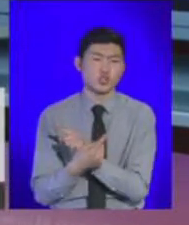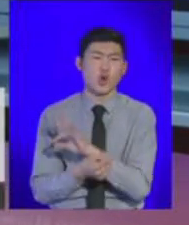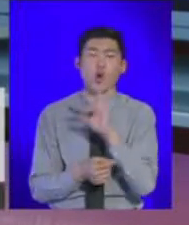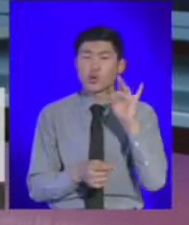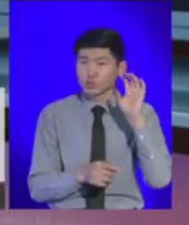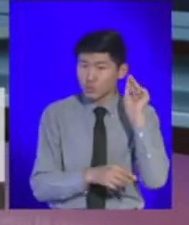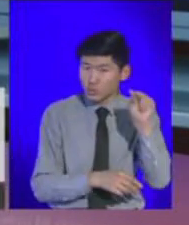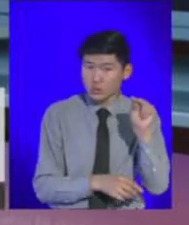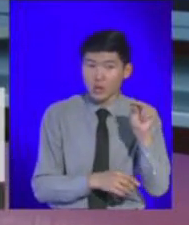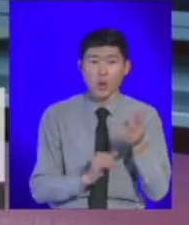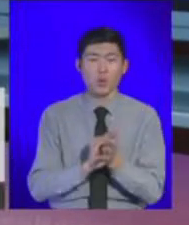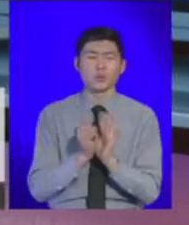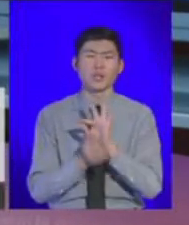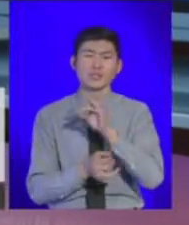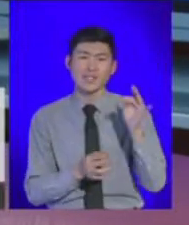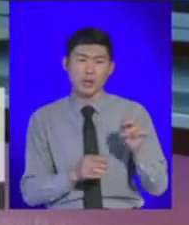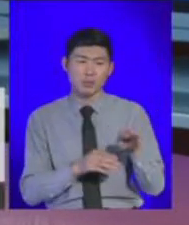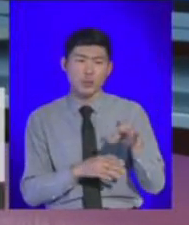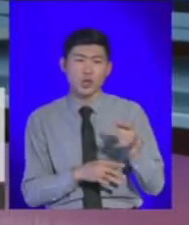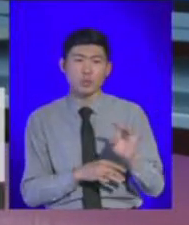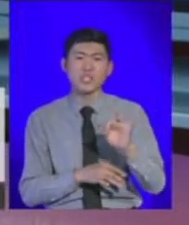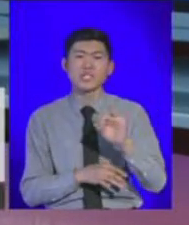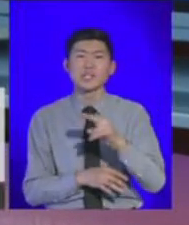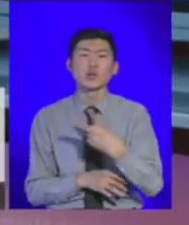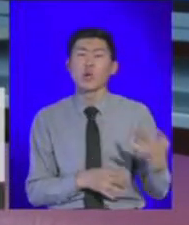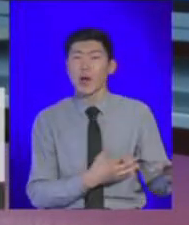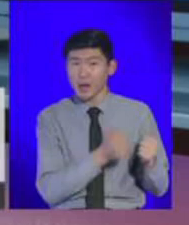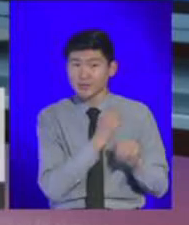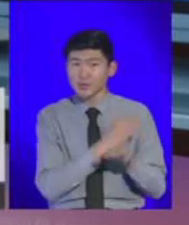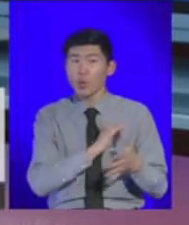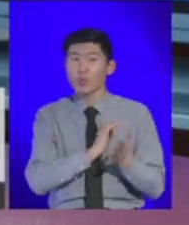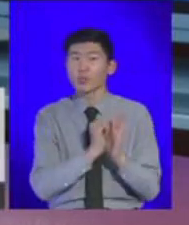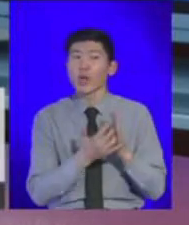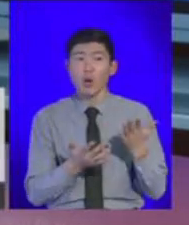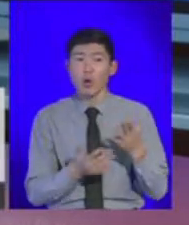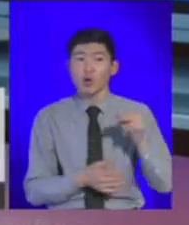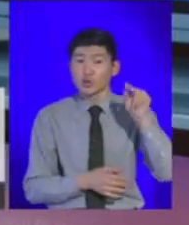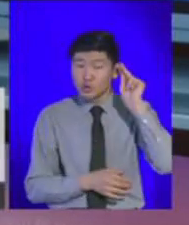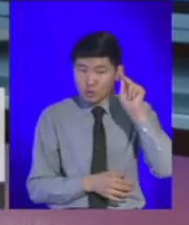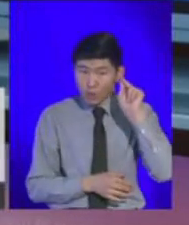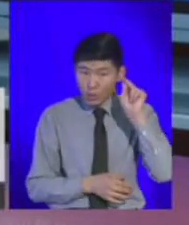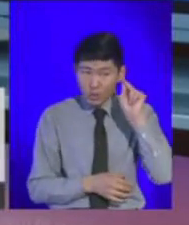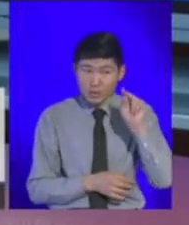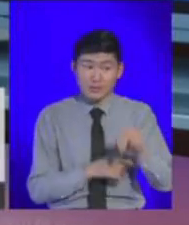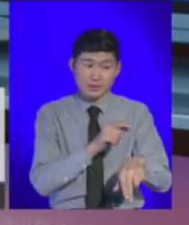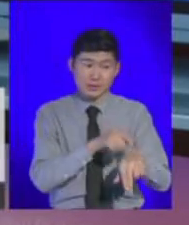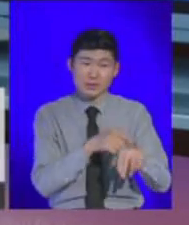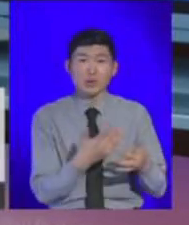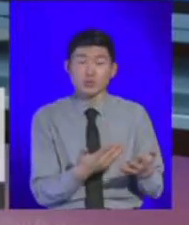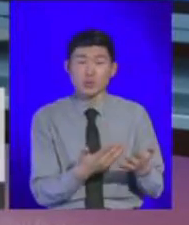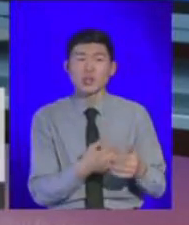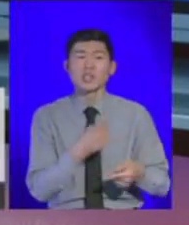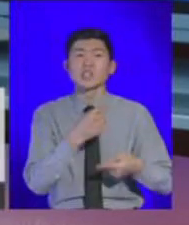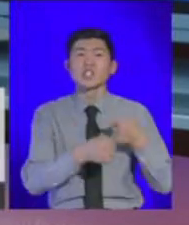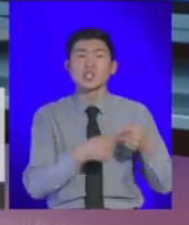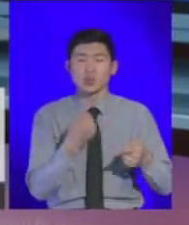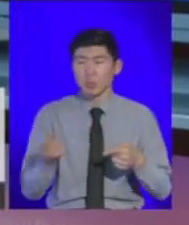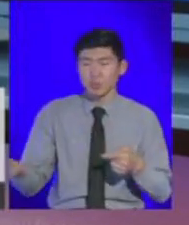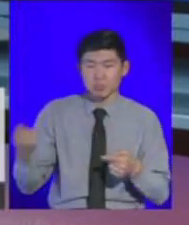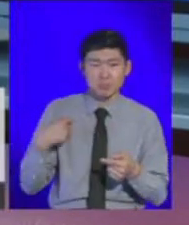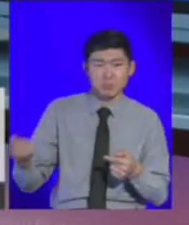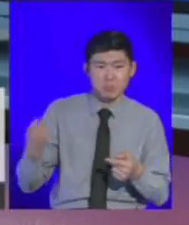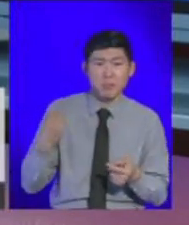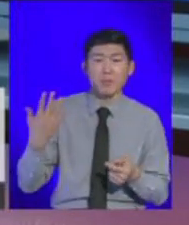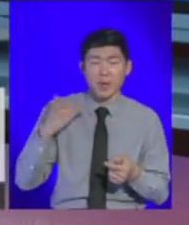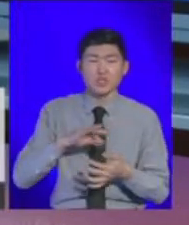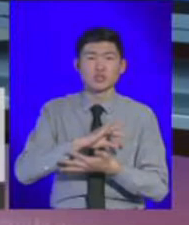ингээд зарим нөгөө нэг төлбөрүүдээ илүү авсан гэдэг нь нөгөө суралцсан кредит цагаас одоо илүү төлбөрүүд авсан ийм тохиолдлууд